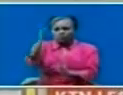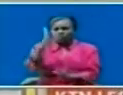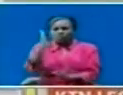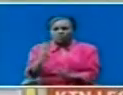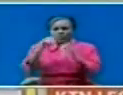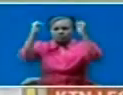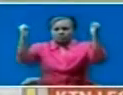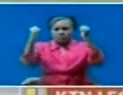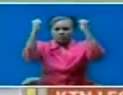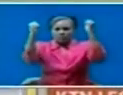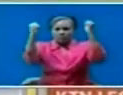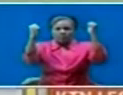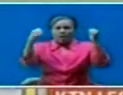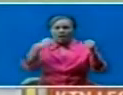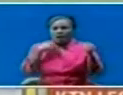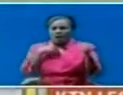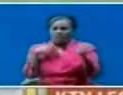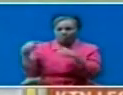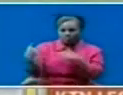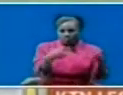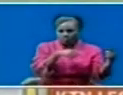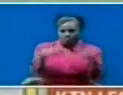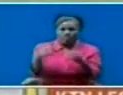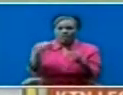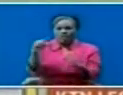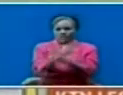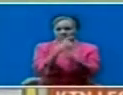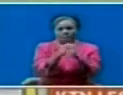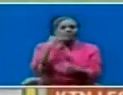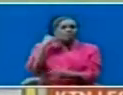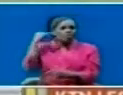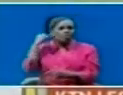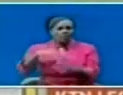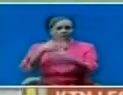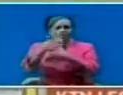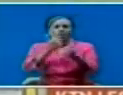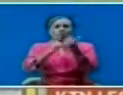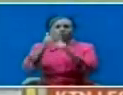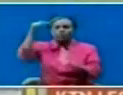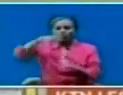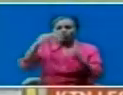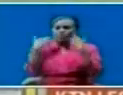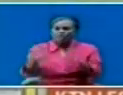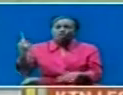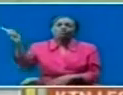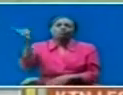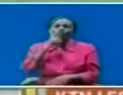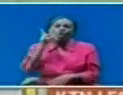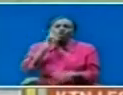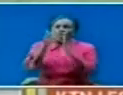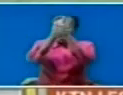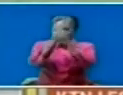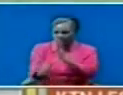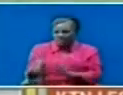kuu. Kumekuwa na msisimko wa hali ya juu sana hapa Nakuru, na baada ya michuano ya siku ya leo kamilika, kesho wadadisi wanangoja